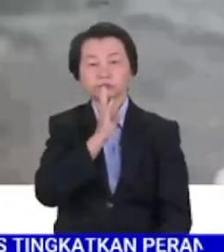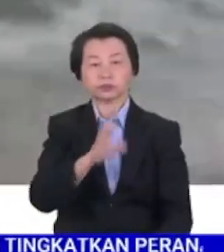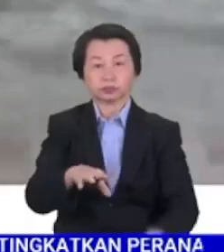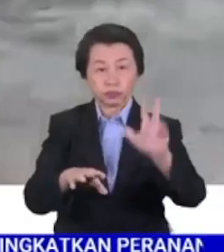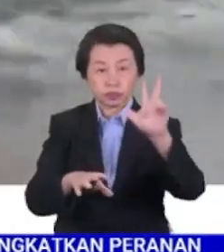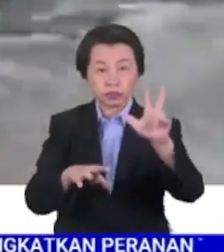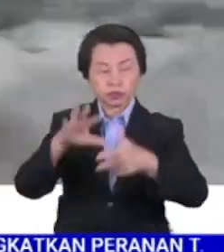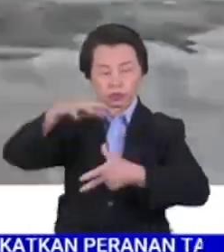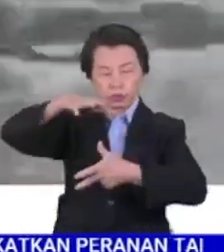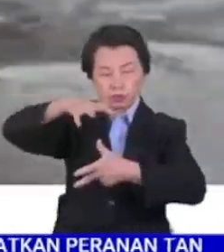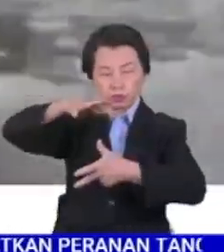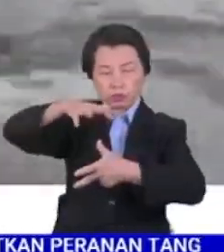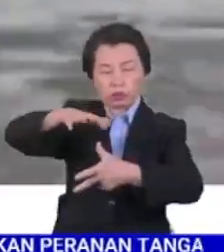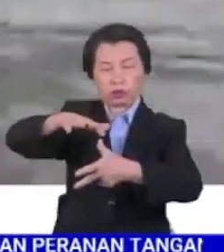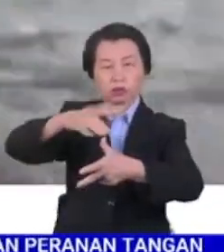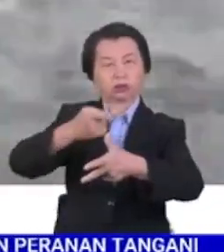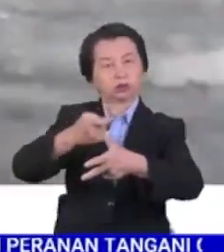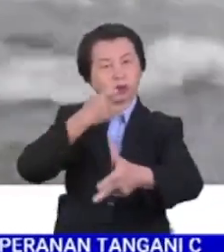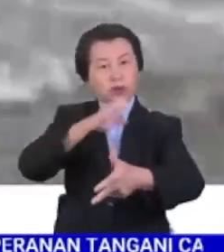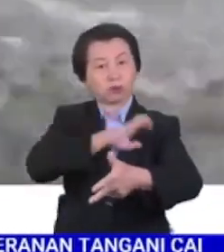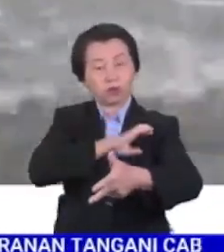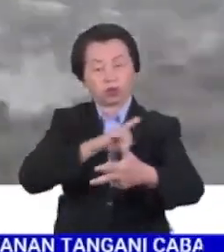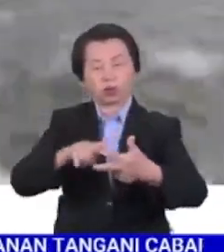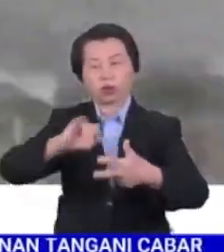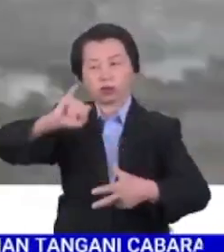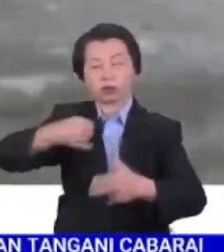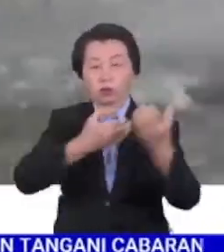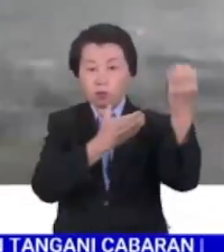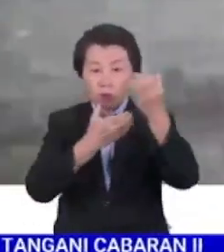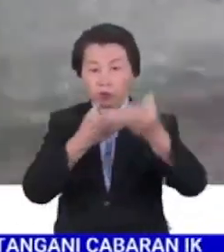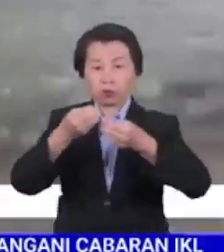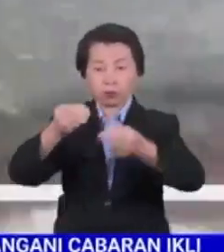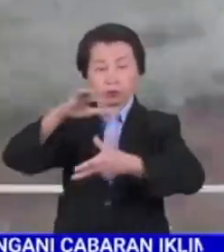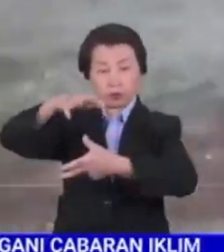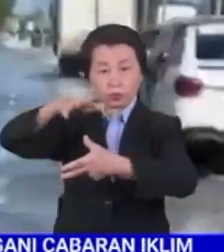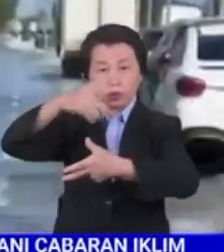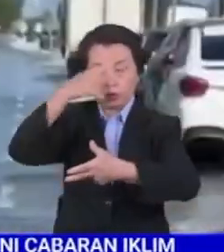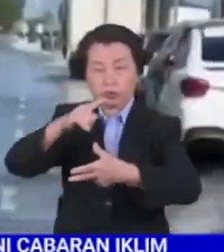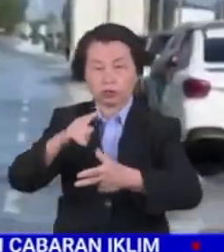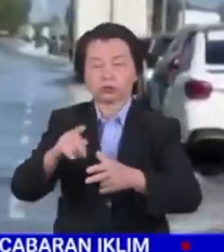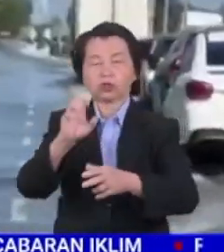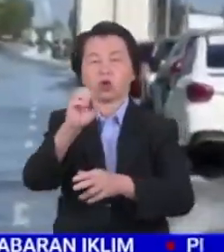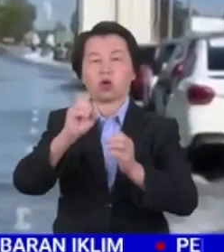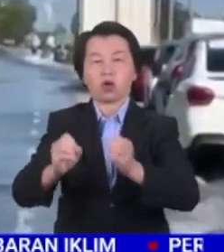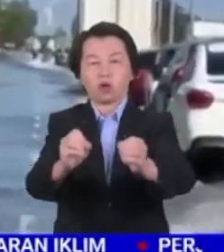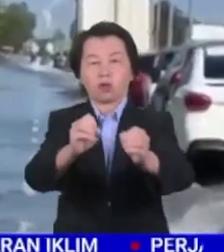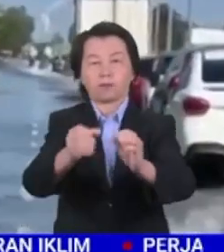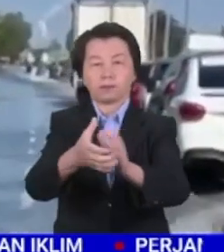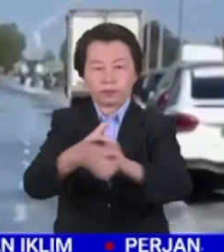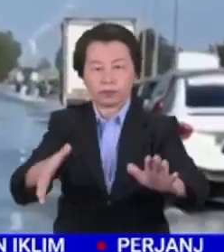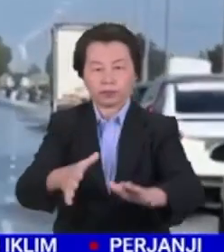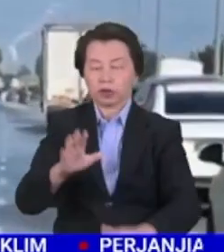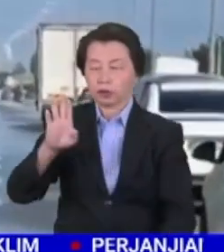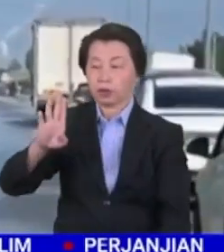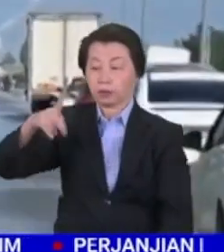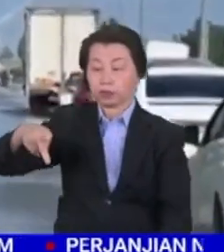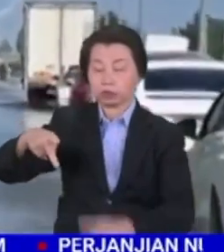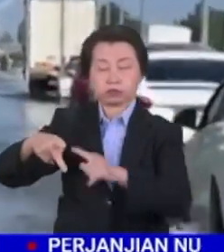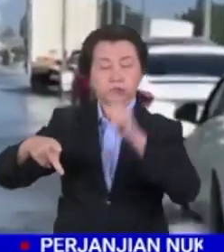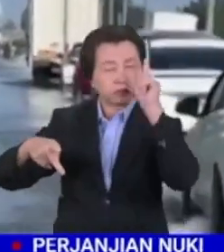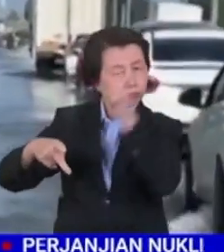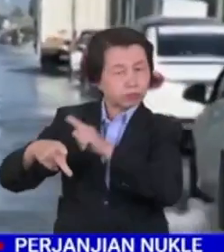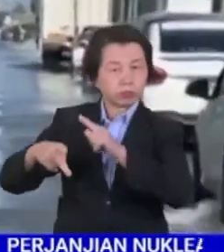3 buah helikopter dibekalkan PDRM dan JBPM bagi memperkasa operasi menyelamat. Batu Pahat kekal menjadi daerah